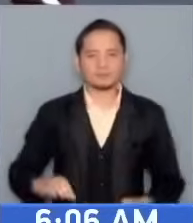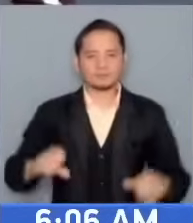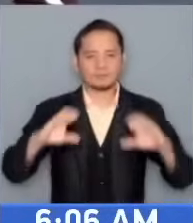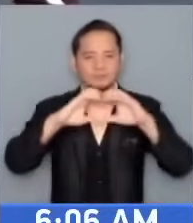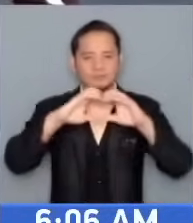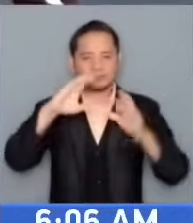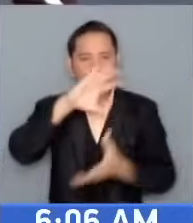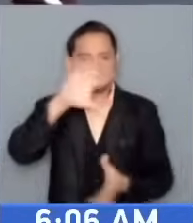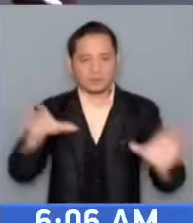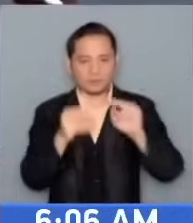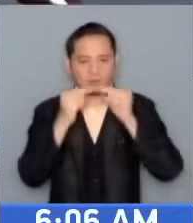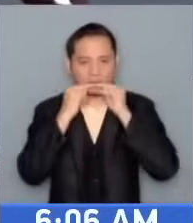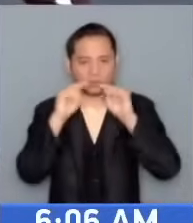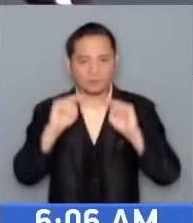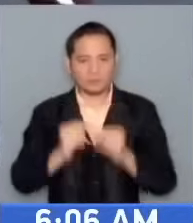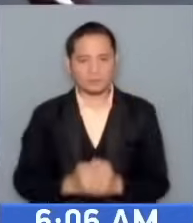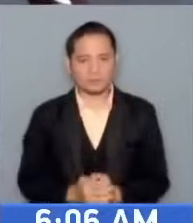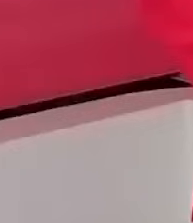GMA Integrated News.